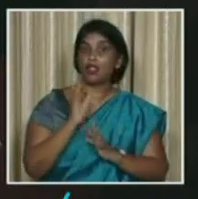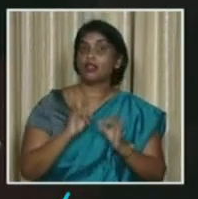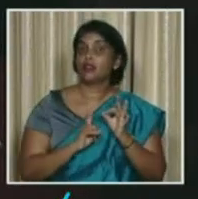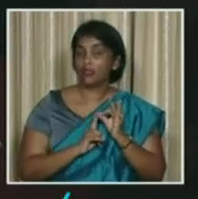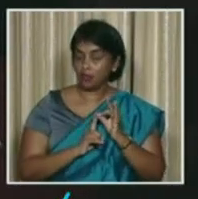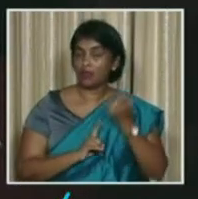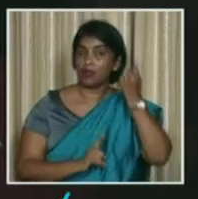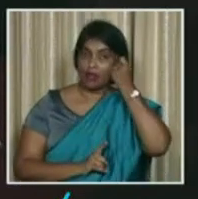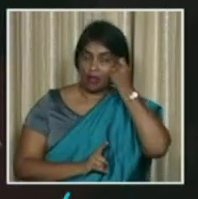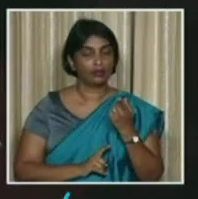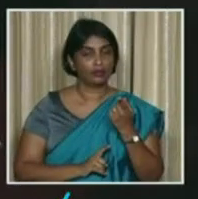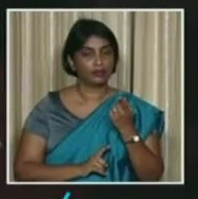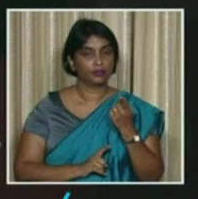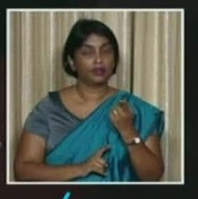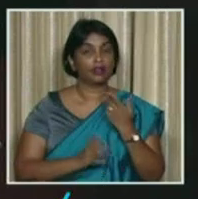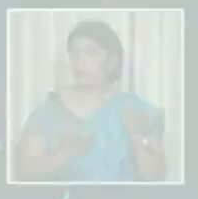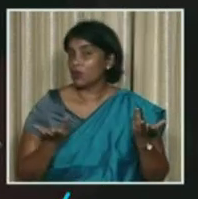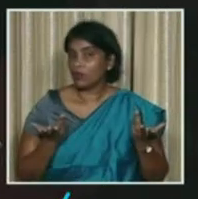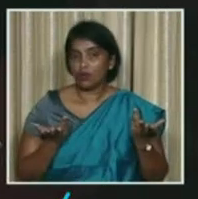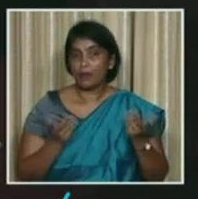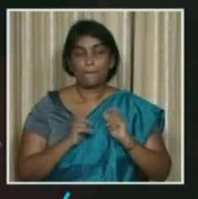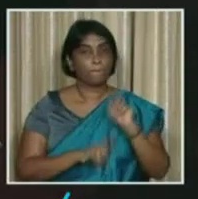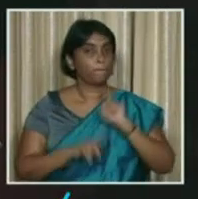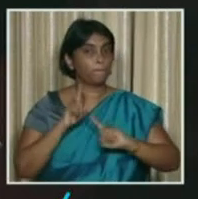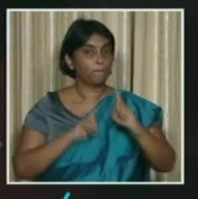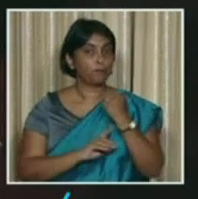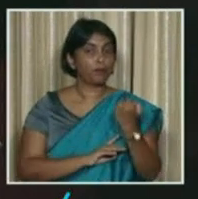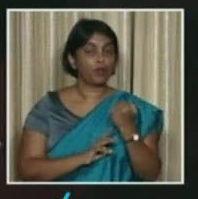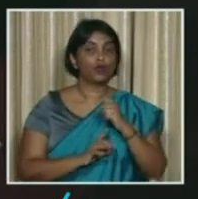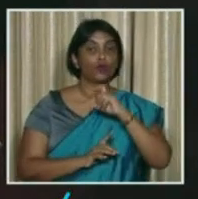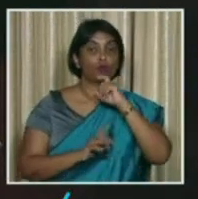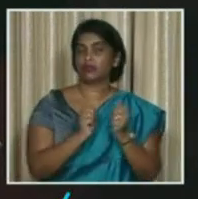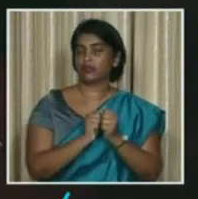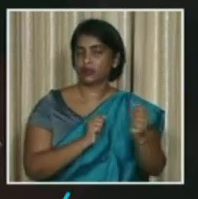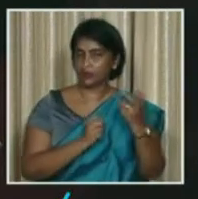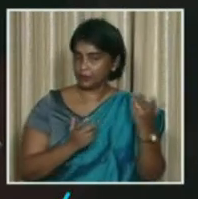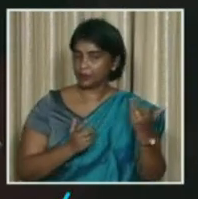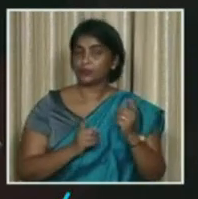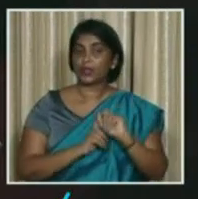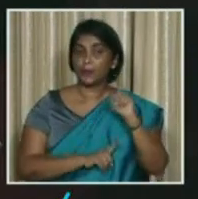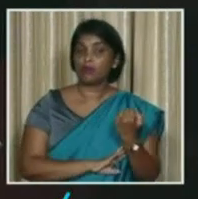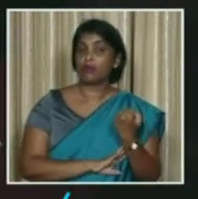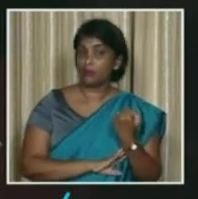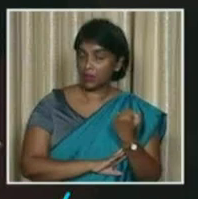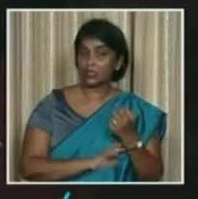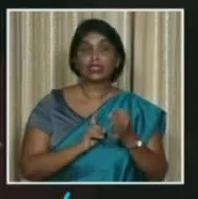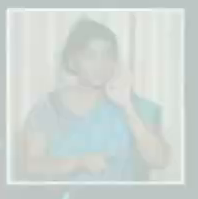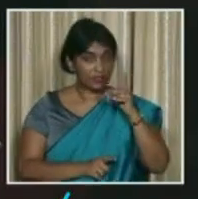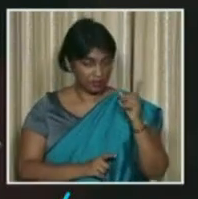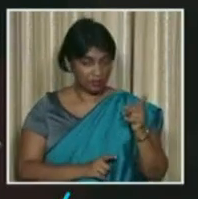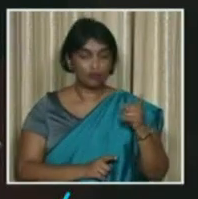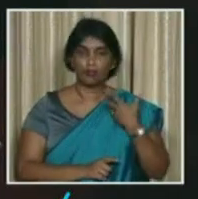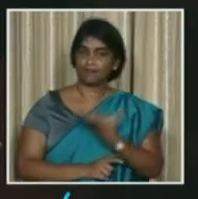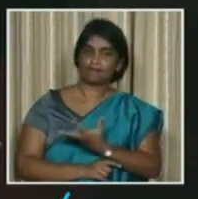මන්ත්‍රීවරයෙක් යෝජනාවක් ඉදිරිපත් කරනවා, වරප්‍රසාද පාර්ලිමේන්තුවේ බලය අධිකරණයේ ක්‍රියාත්මක කරනවා කියලා. පාර්ලිමේන්තුවේ බලය